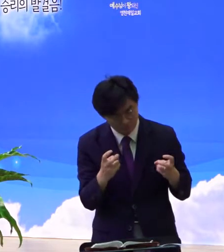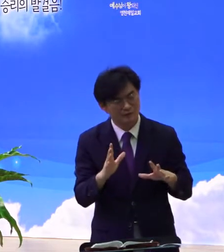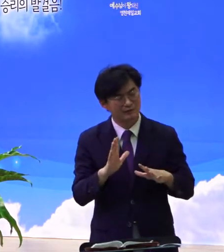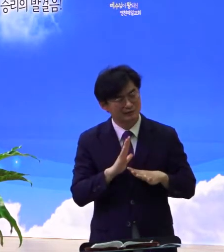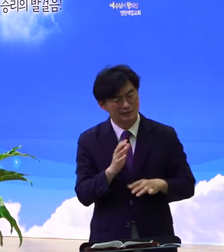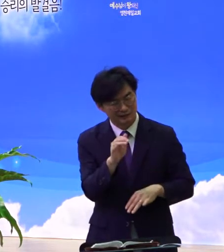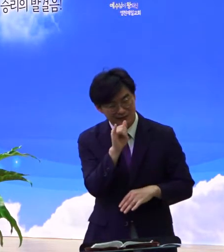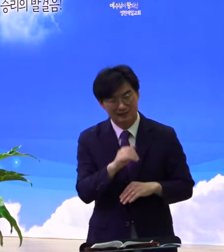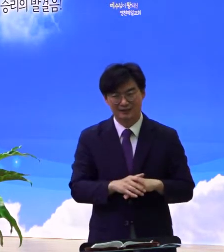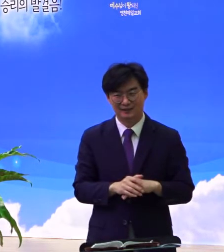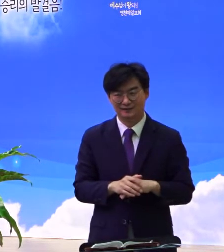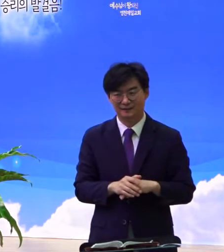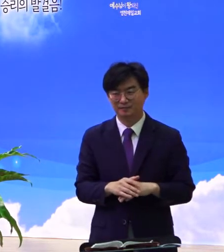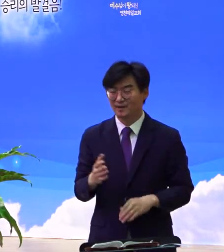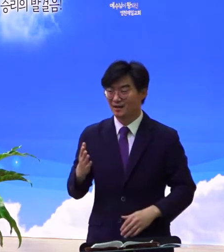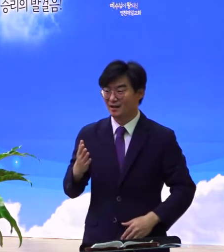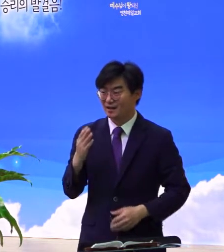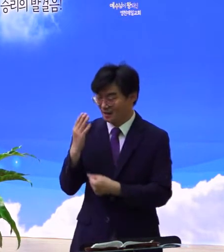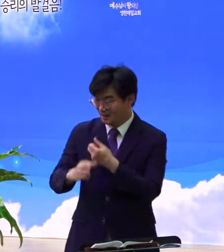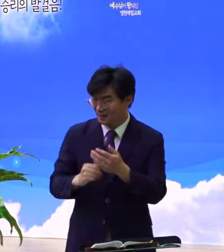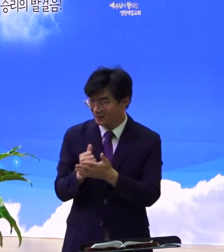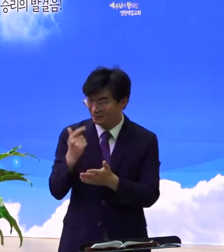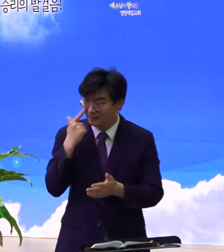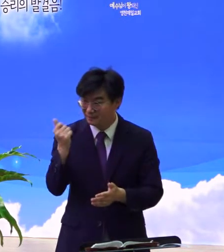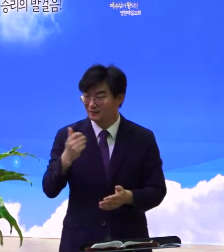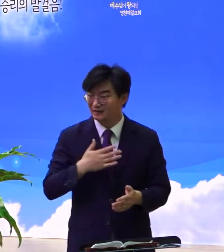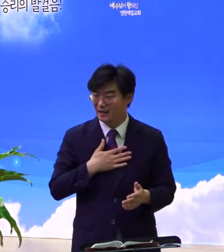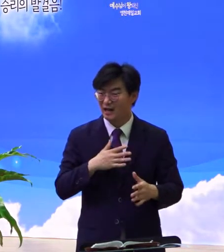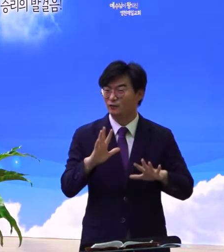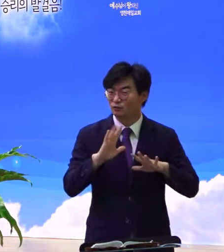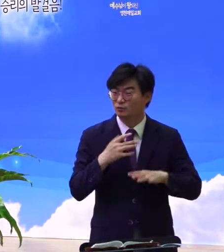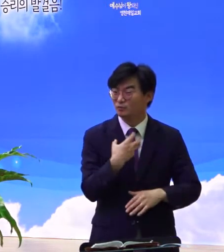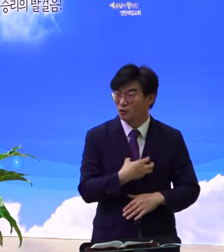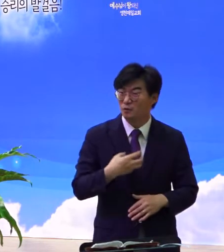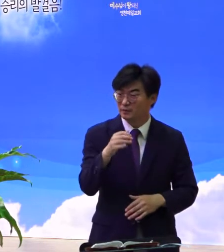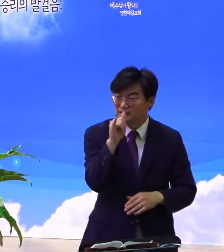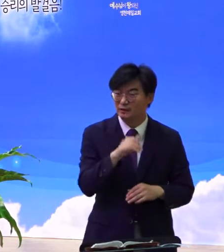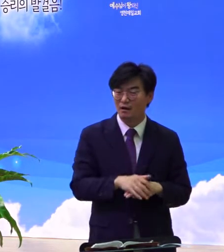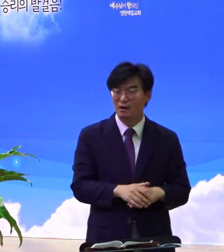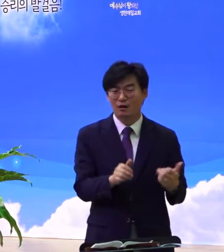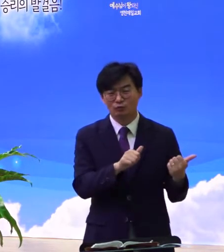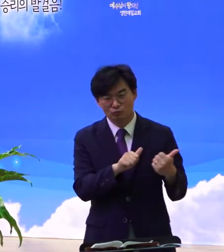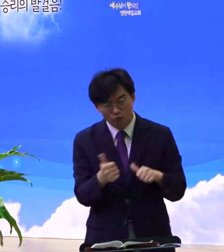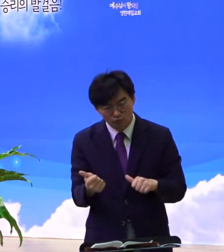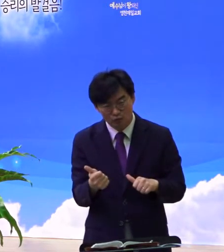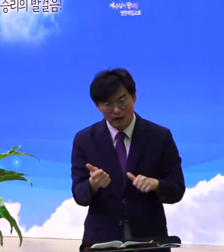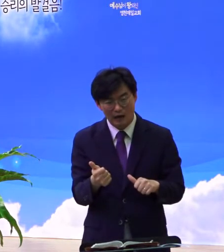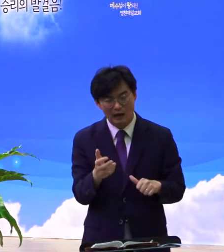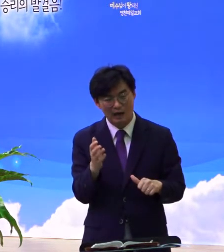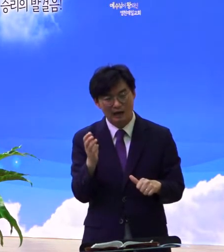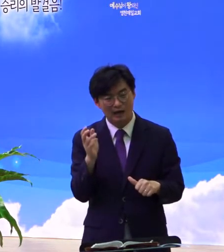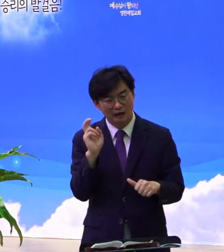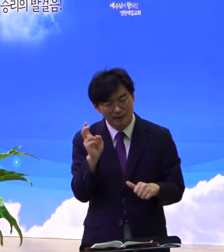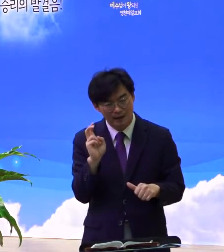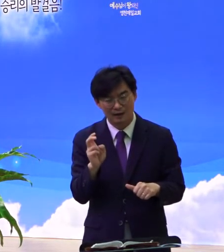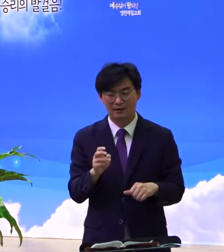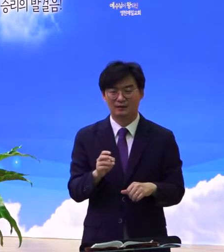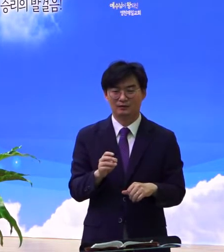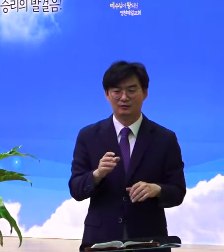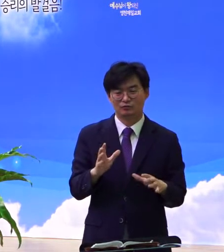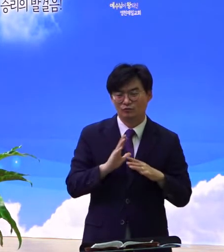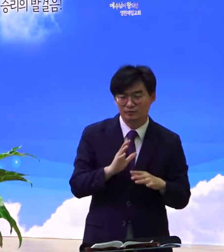하나님, 두렵습니다. 내가 사망의 잠을 잘까 두렵습니다. 하나님, 나를